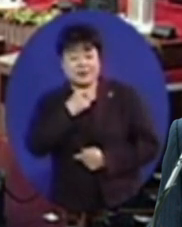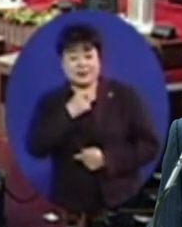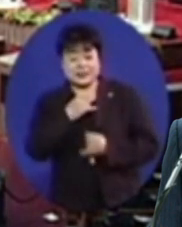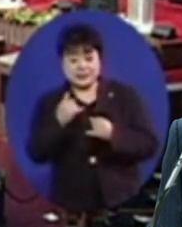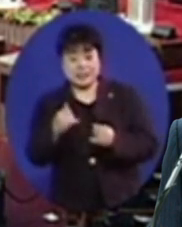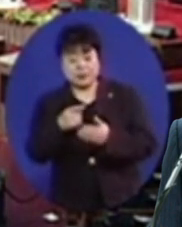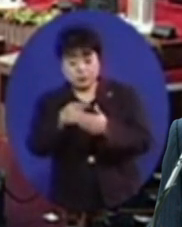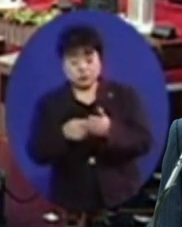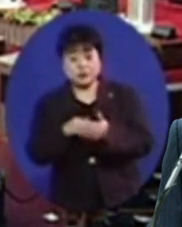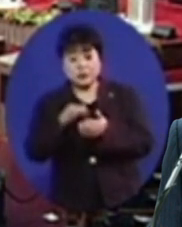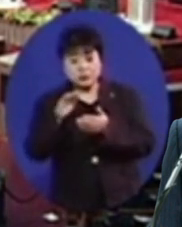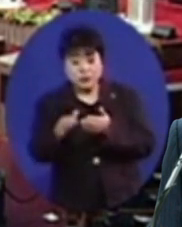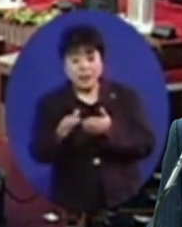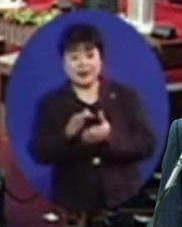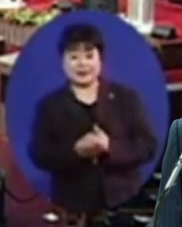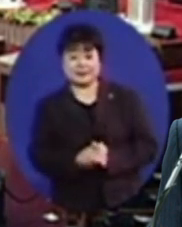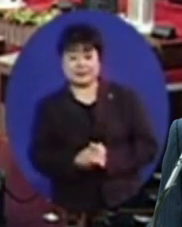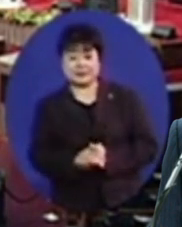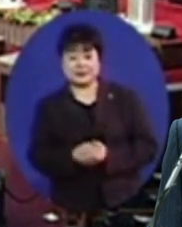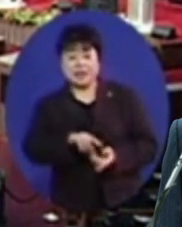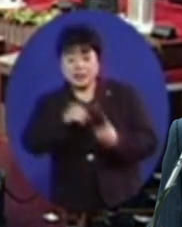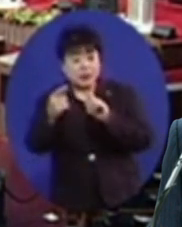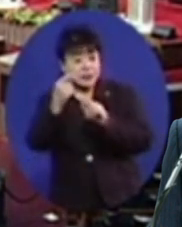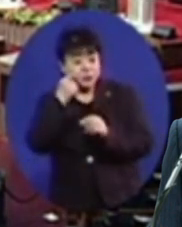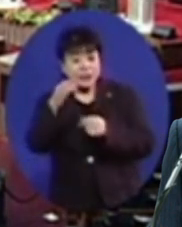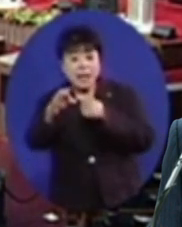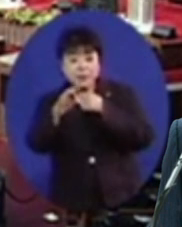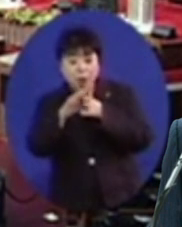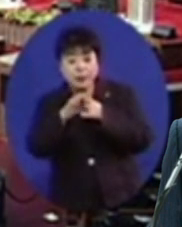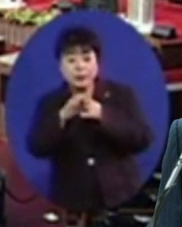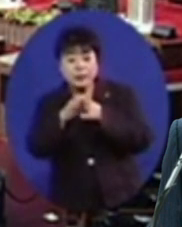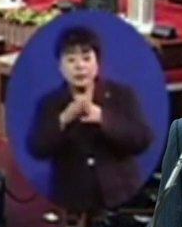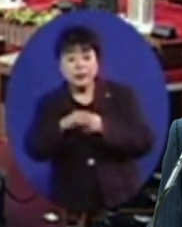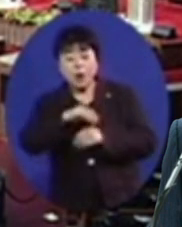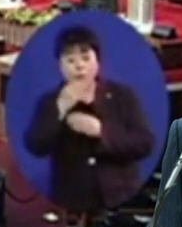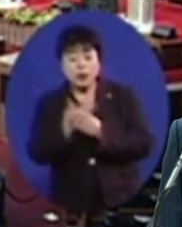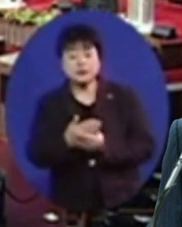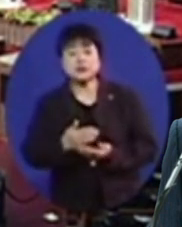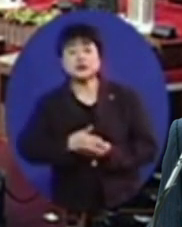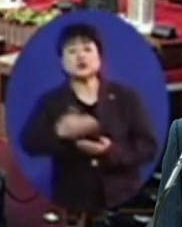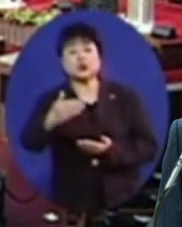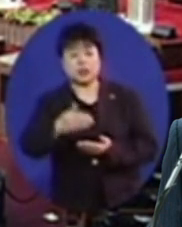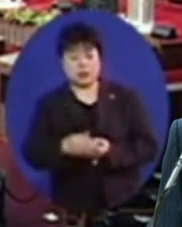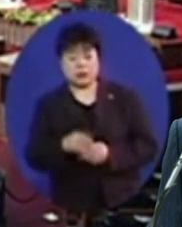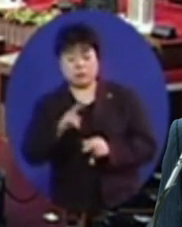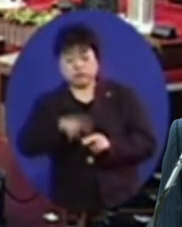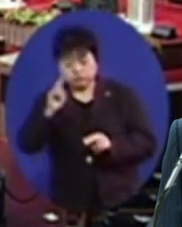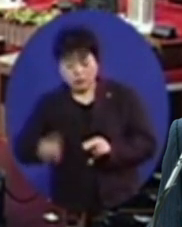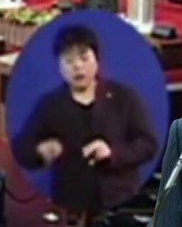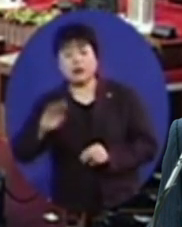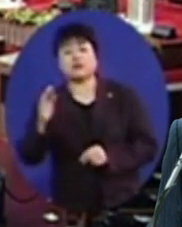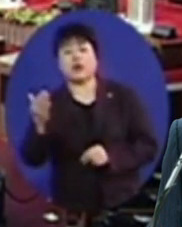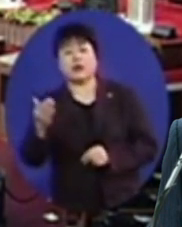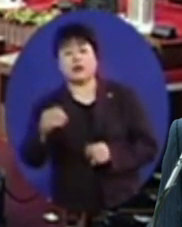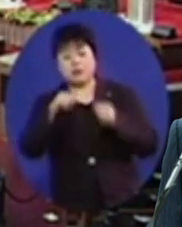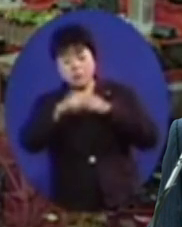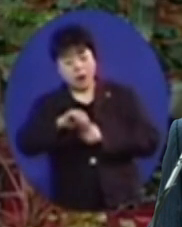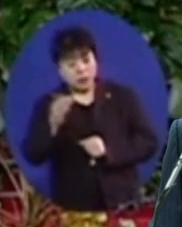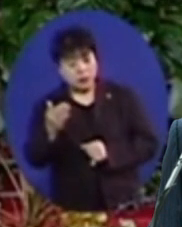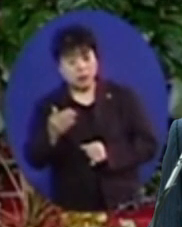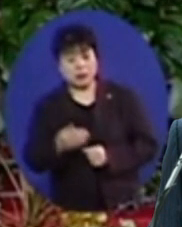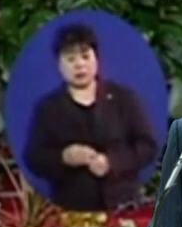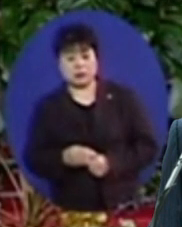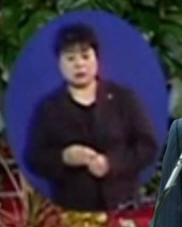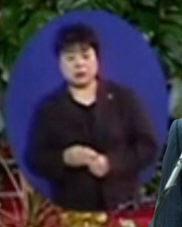사람을 수술해놓고 난 다음에 못 깨어나면 완전히 의사로서의 파멸입니다. 그러나